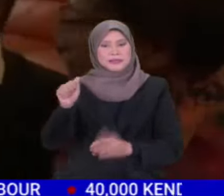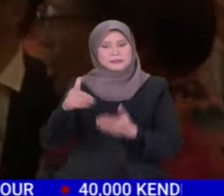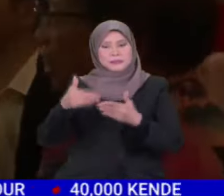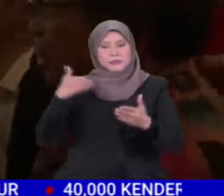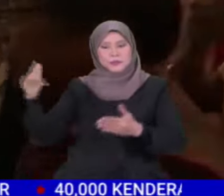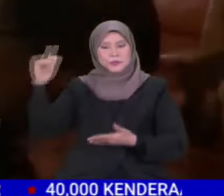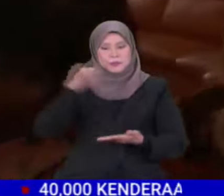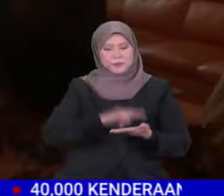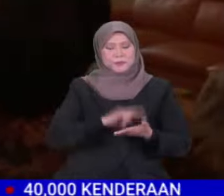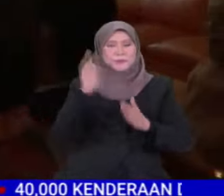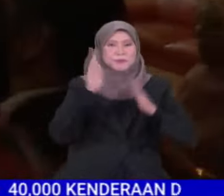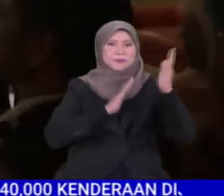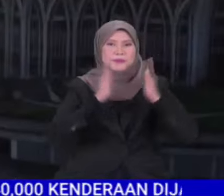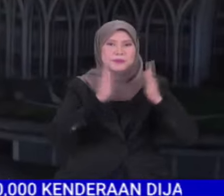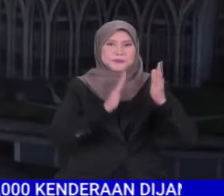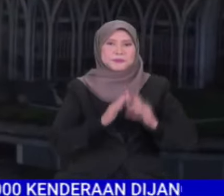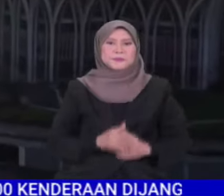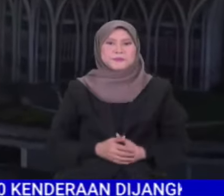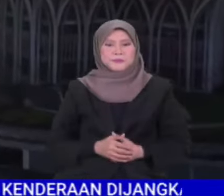negara.